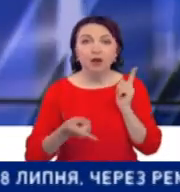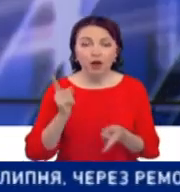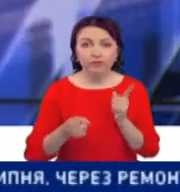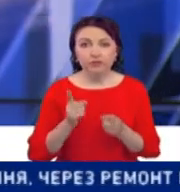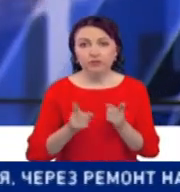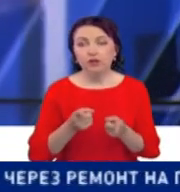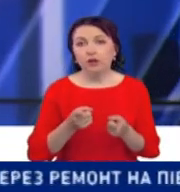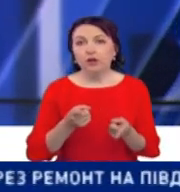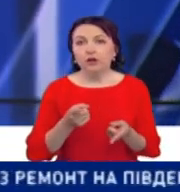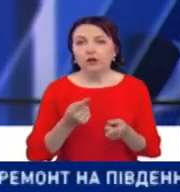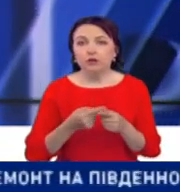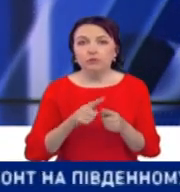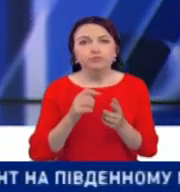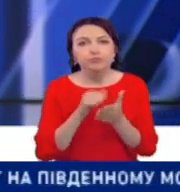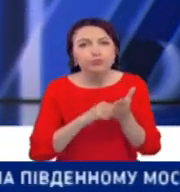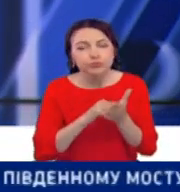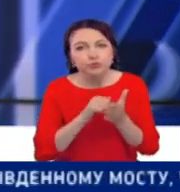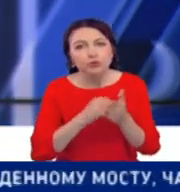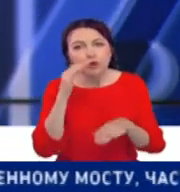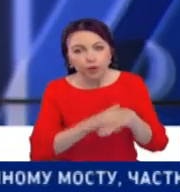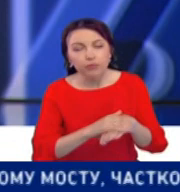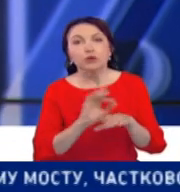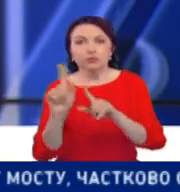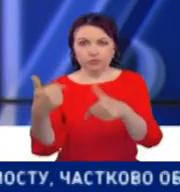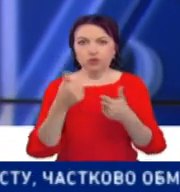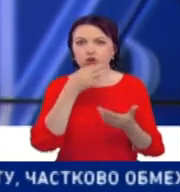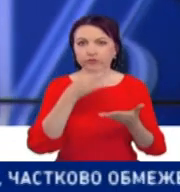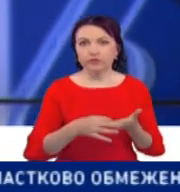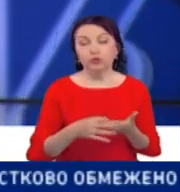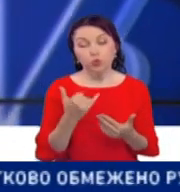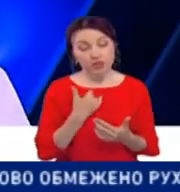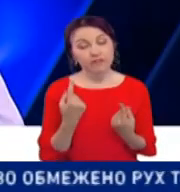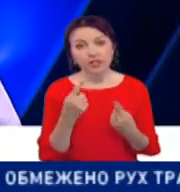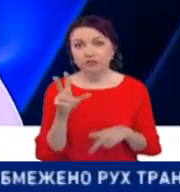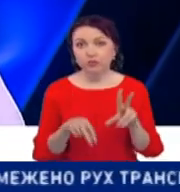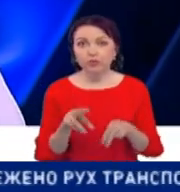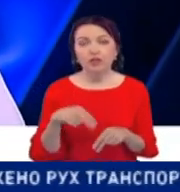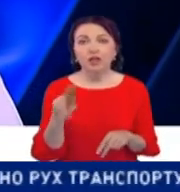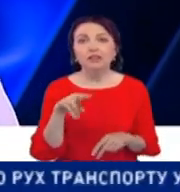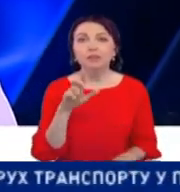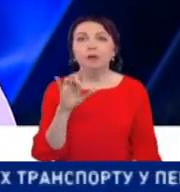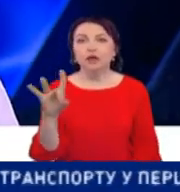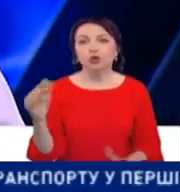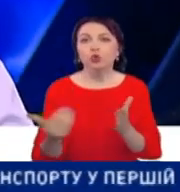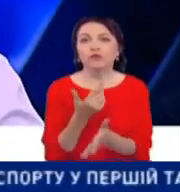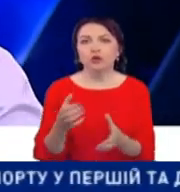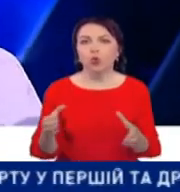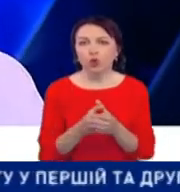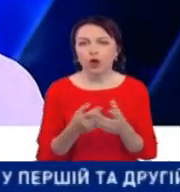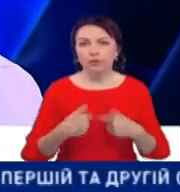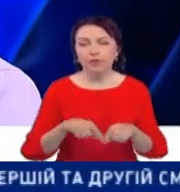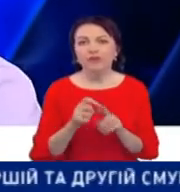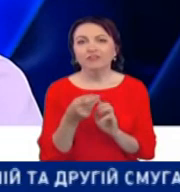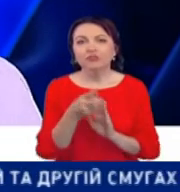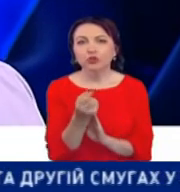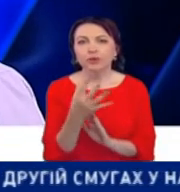важелів, спроможних притягати людину до відповідальності, тобто, ну, зараз є велике в мене сподівання там, на ДБР, на новий орган. В 15-му році